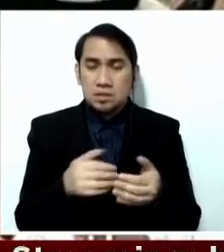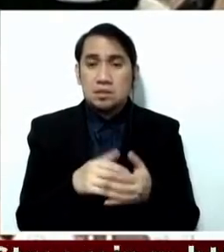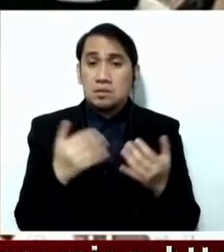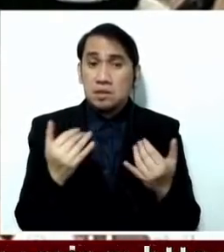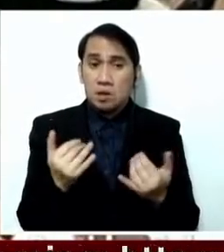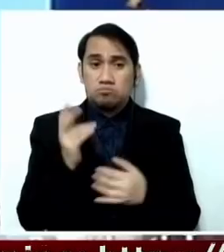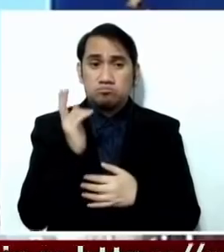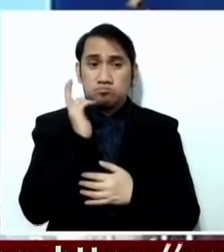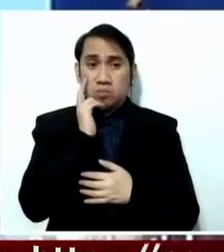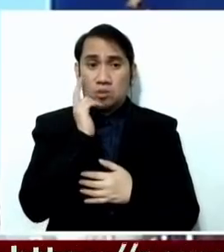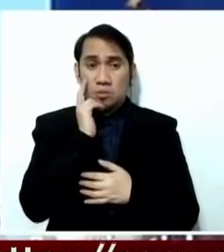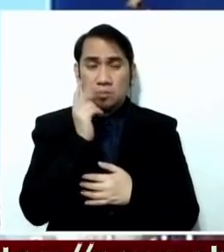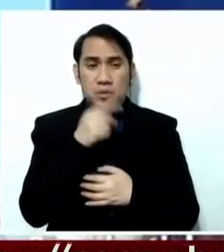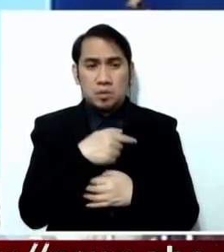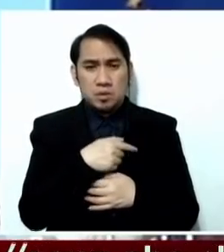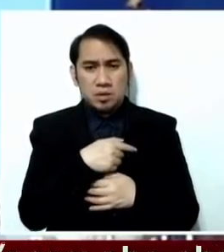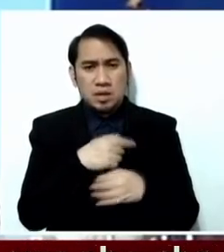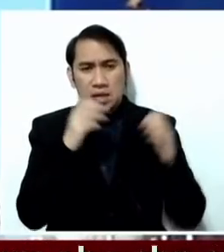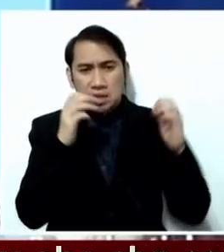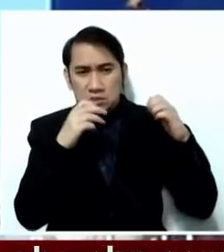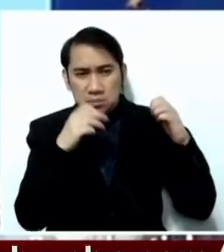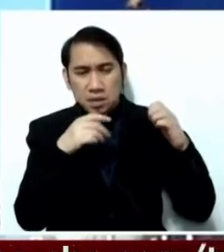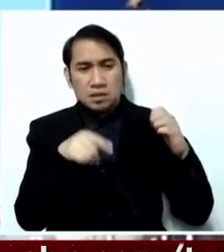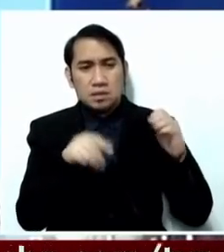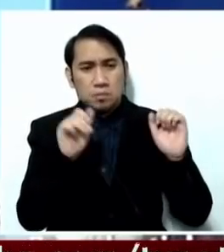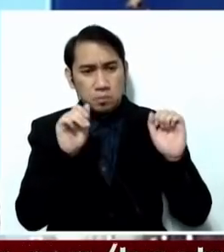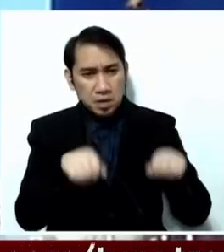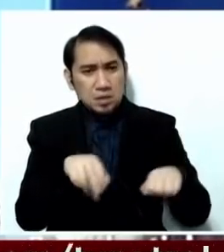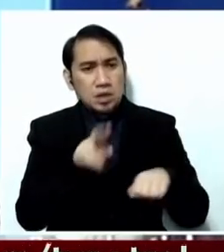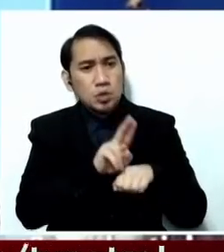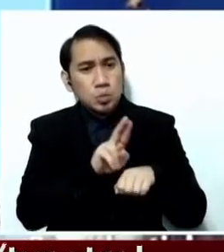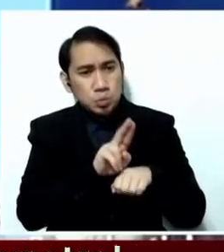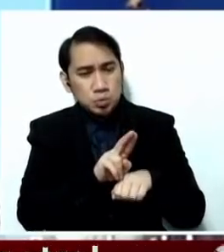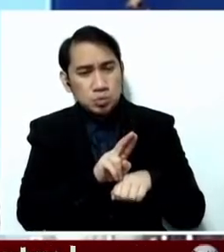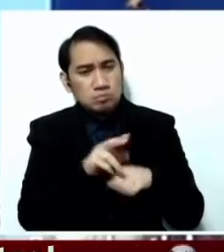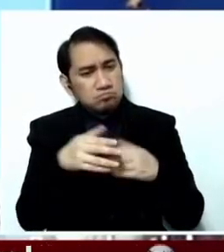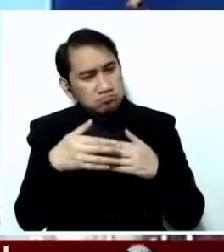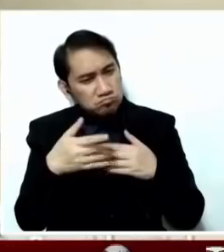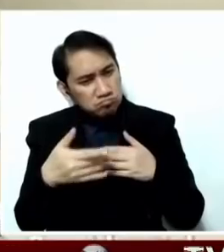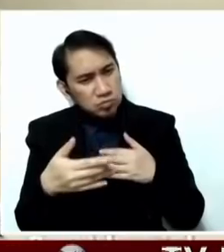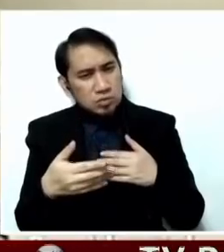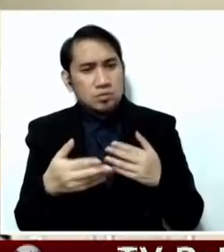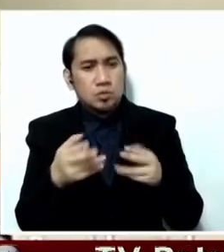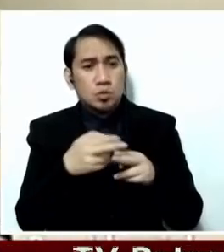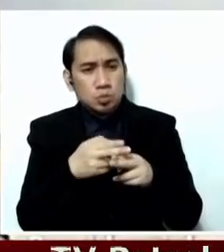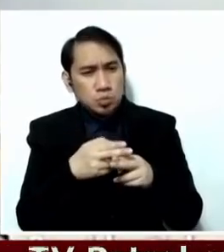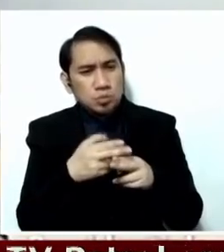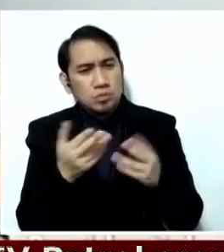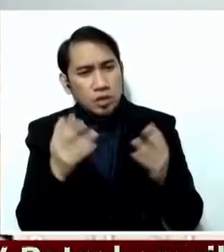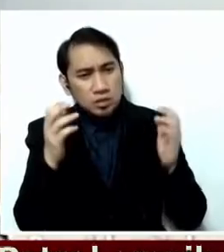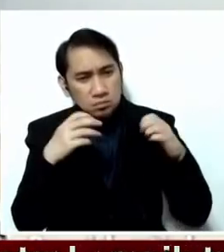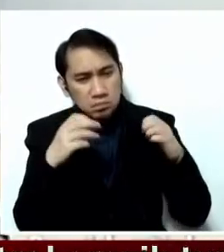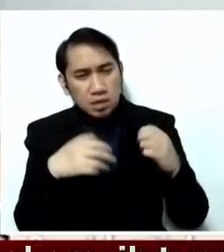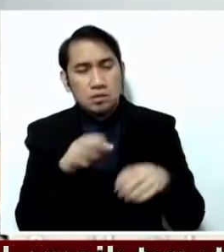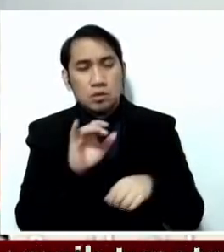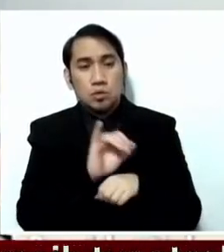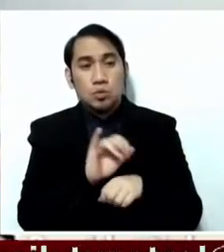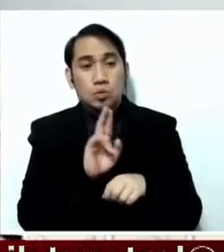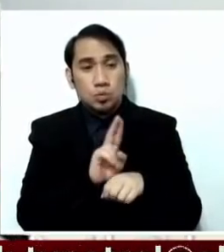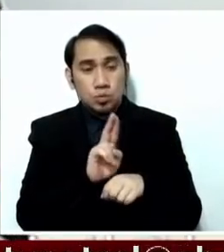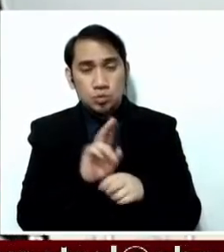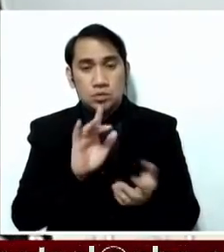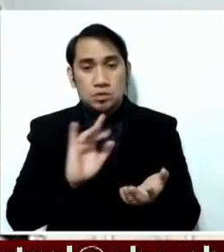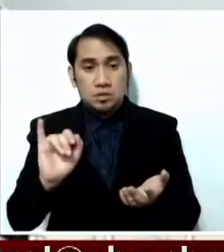na magagamit na sa lalong madaling panahon ng ivermectin na pangontra sa COVID-19. Ang DOH po ang nag-commit ng